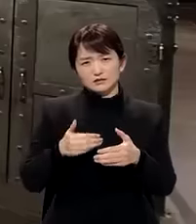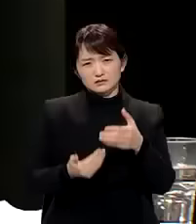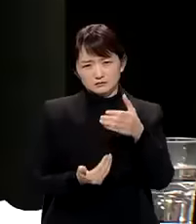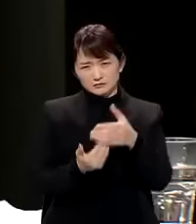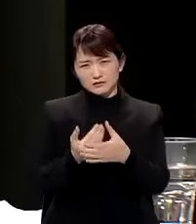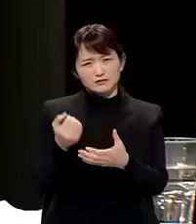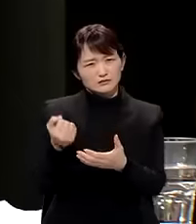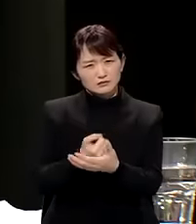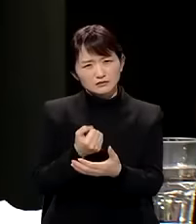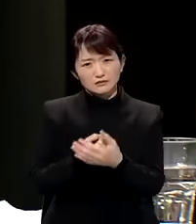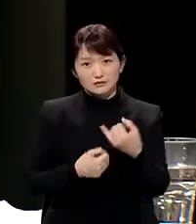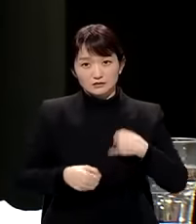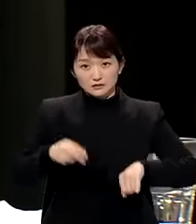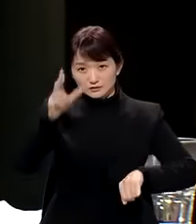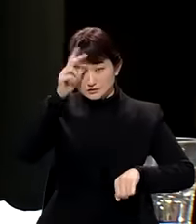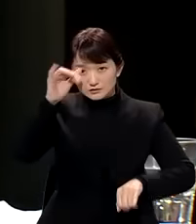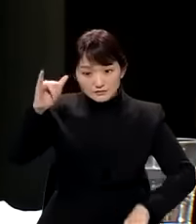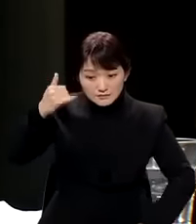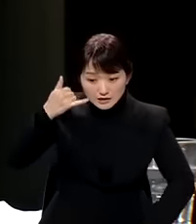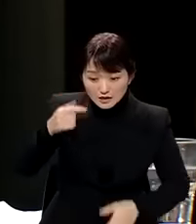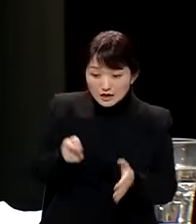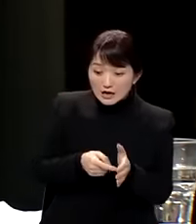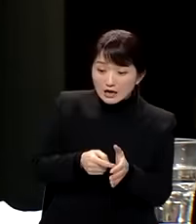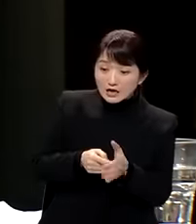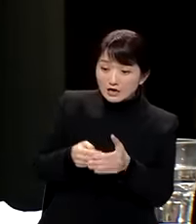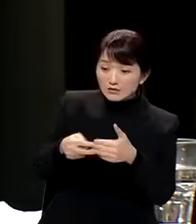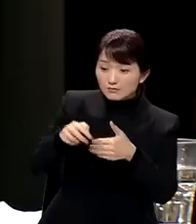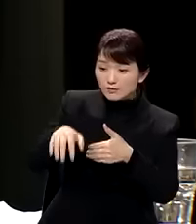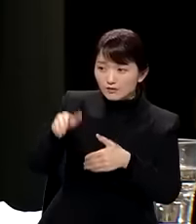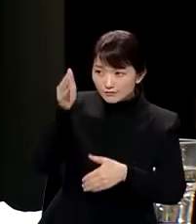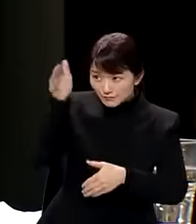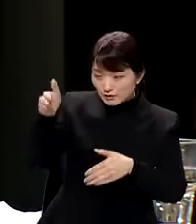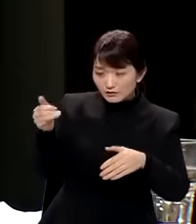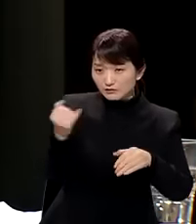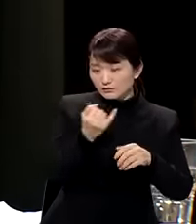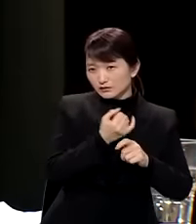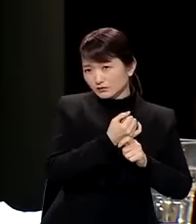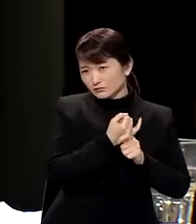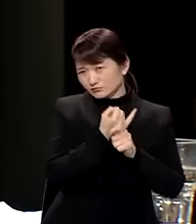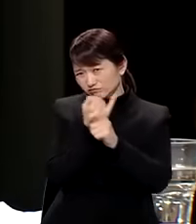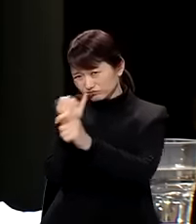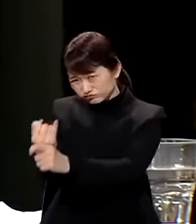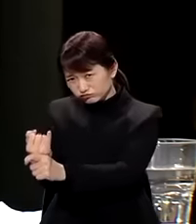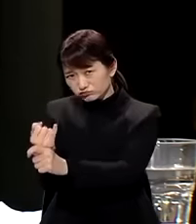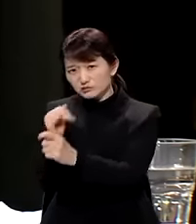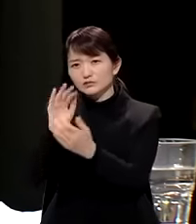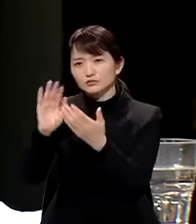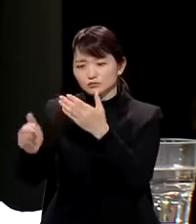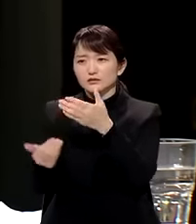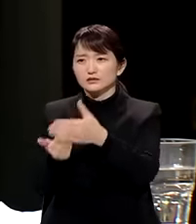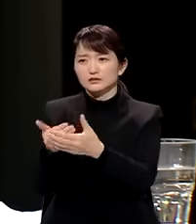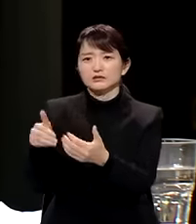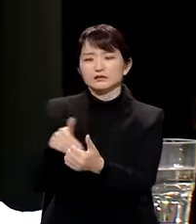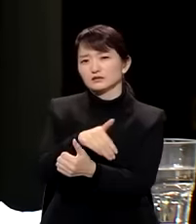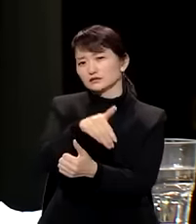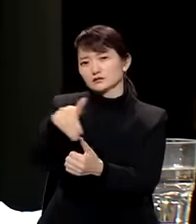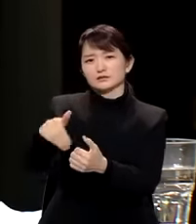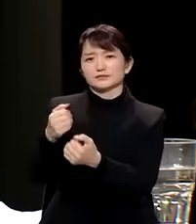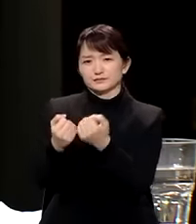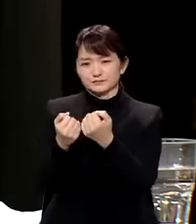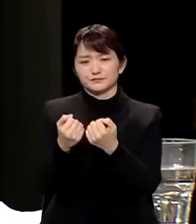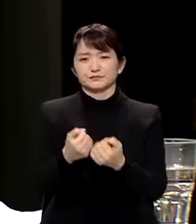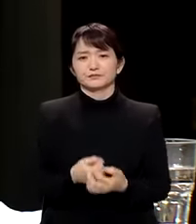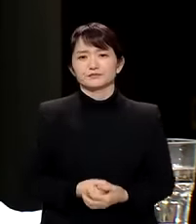따님이 경찰 전화를 받고 다급히 병원으로 달려갔는데 아 그 이후부터 벌어진 상황 좀 설명해